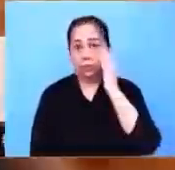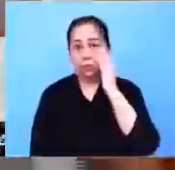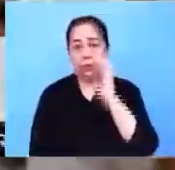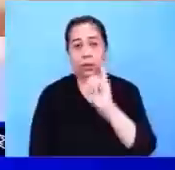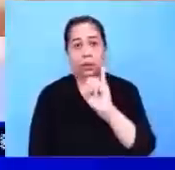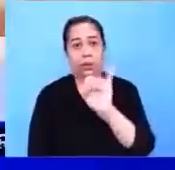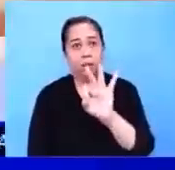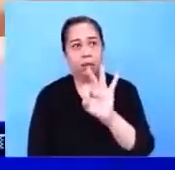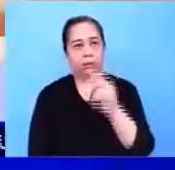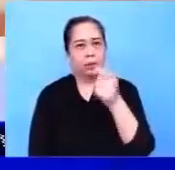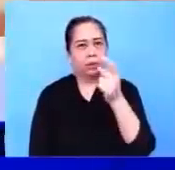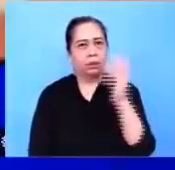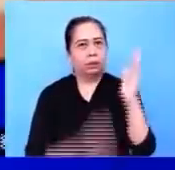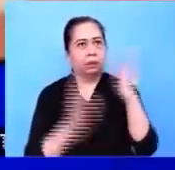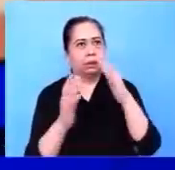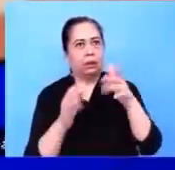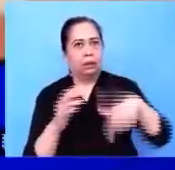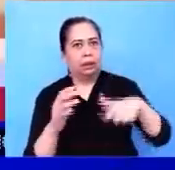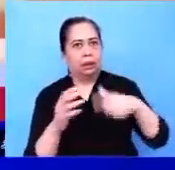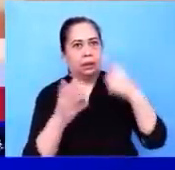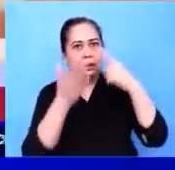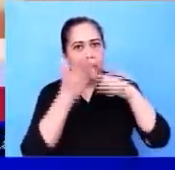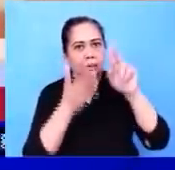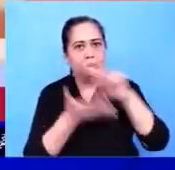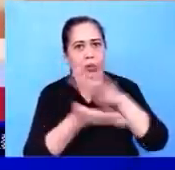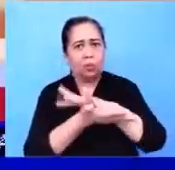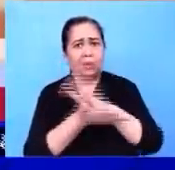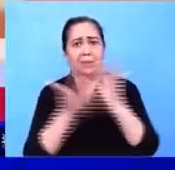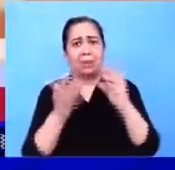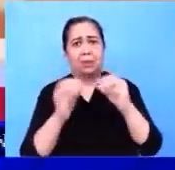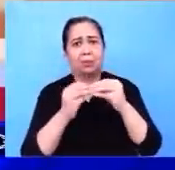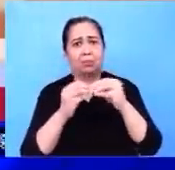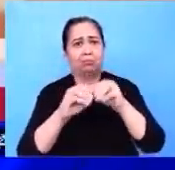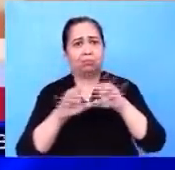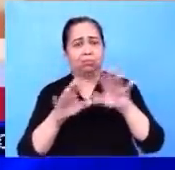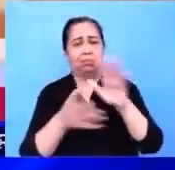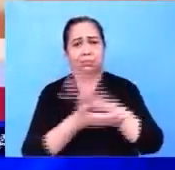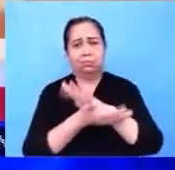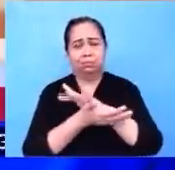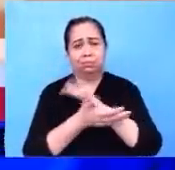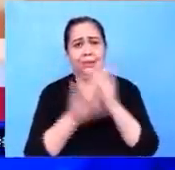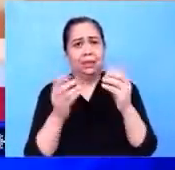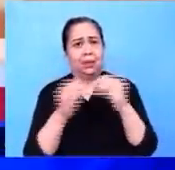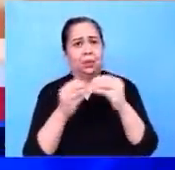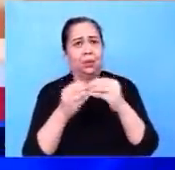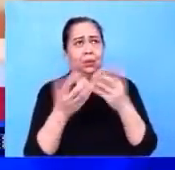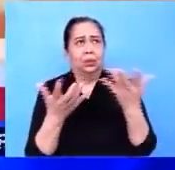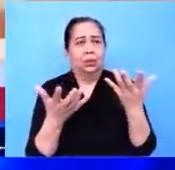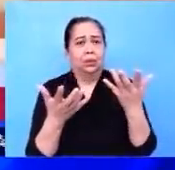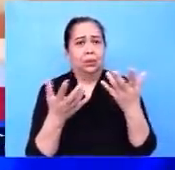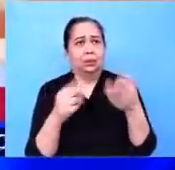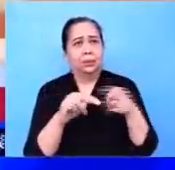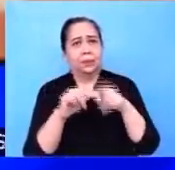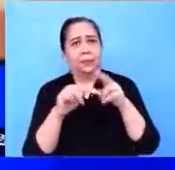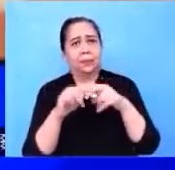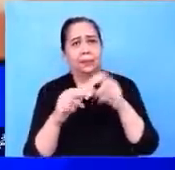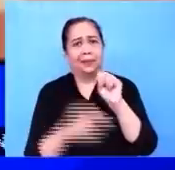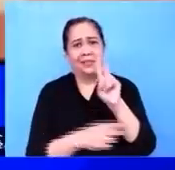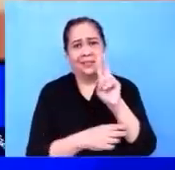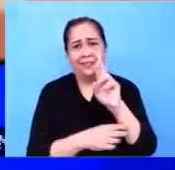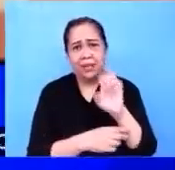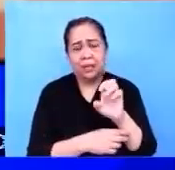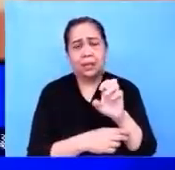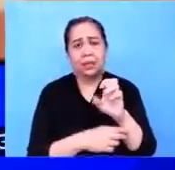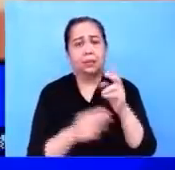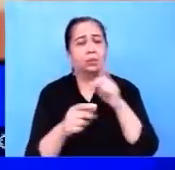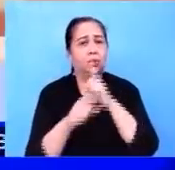na-delay tayo sa pagpapatingin ng COVID, pwede yung COVID-19 natin mas lalong maging severe, no, which can actually cause